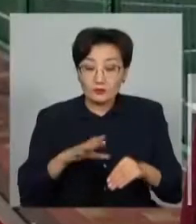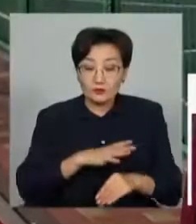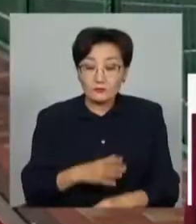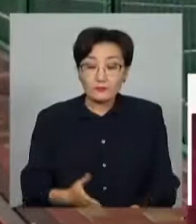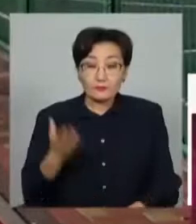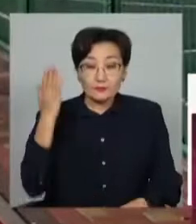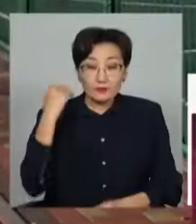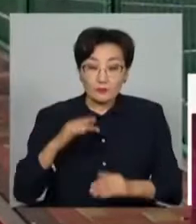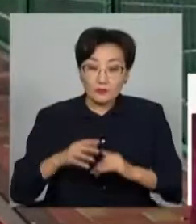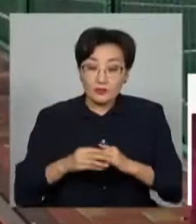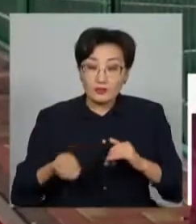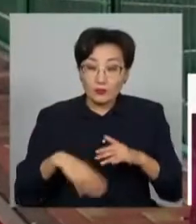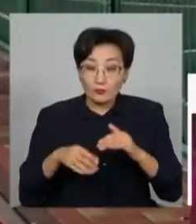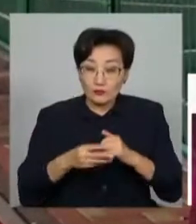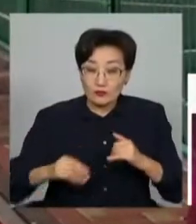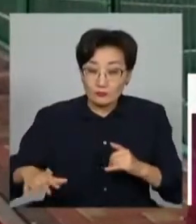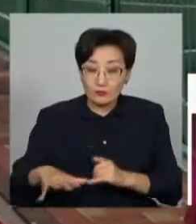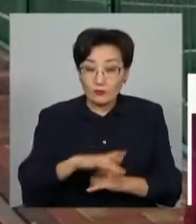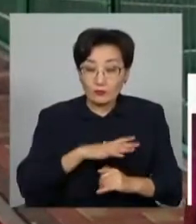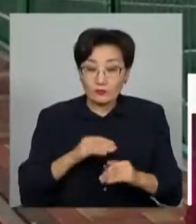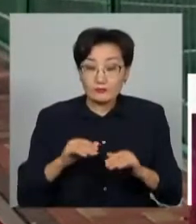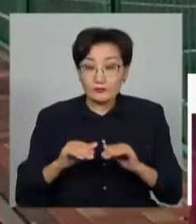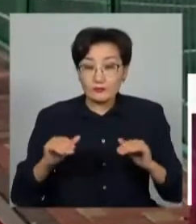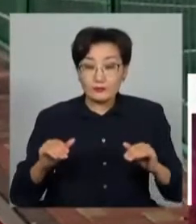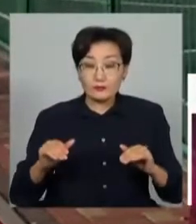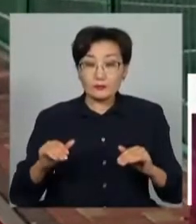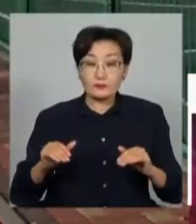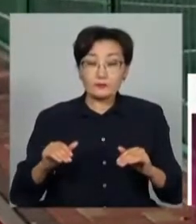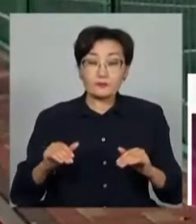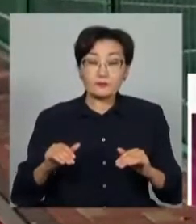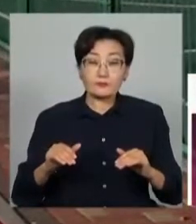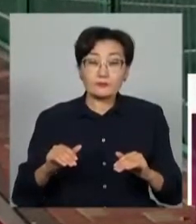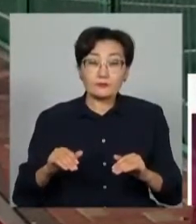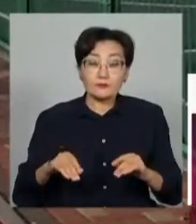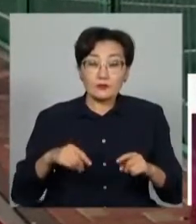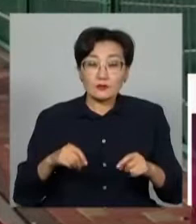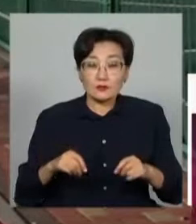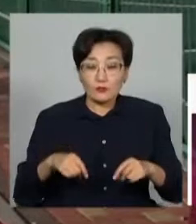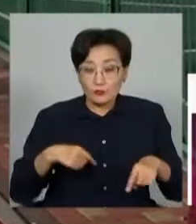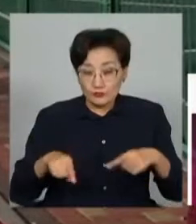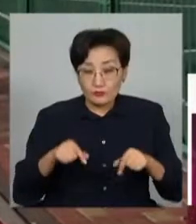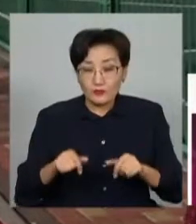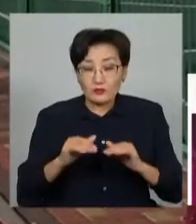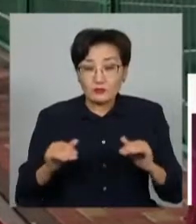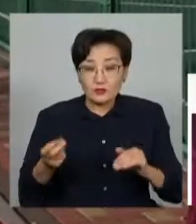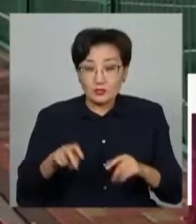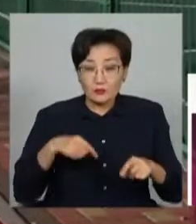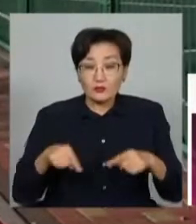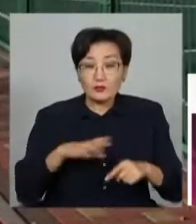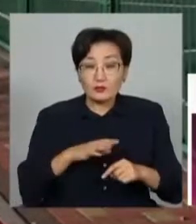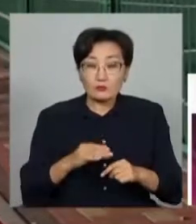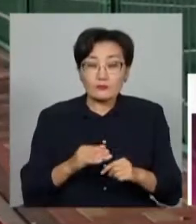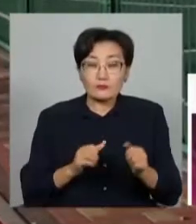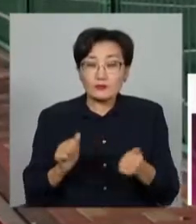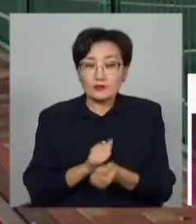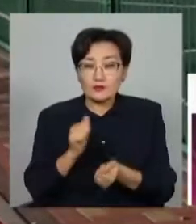Баяғыда поле болатын алаң. Балалар доп тебетін, балалар осында кеп ойнайтын, бірақ